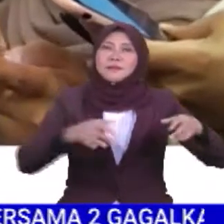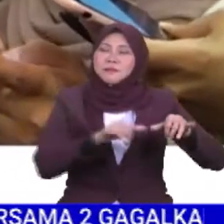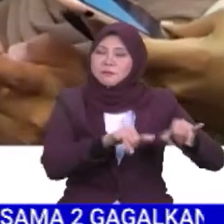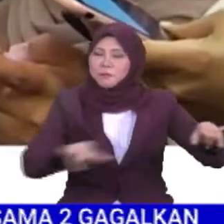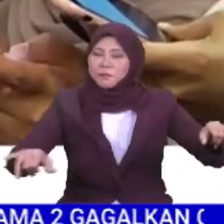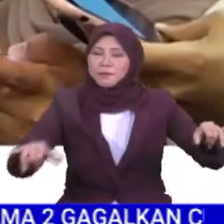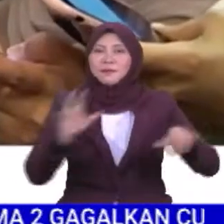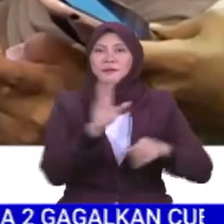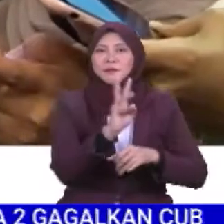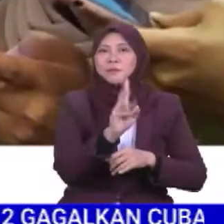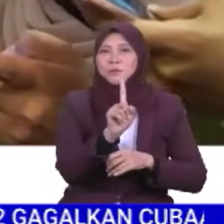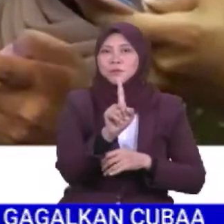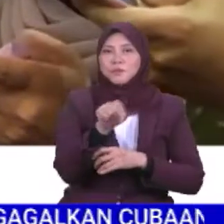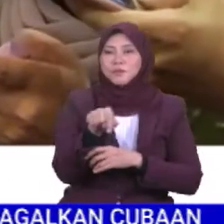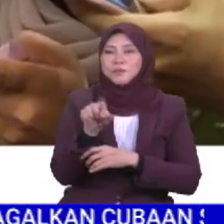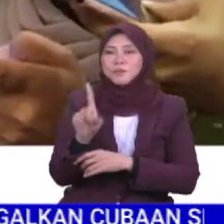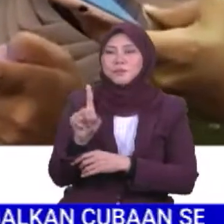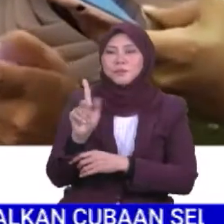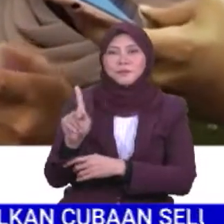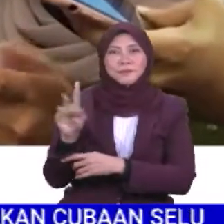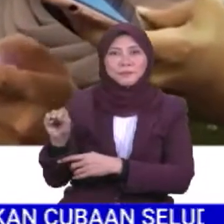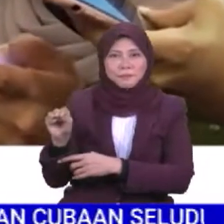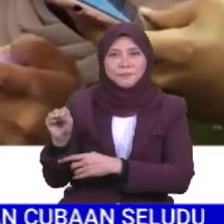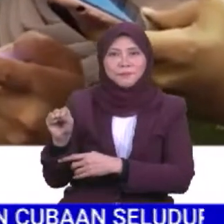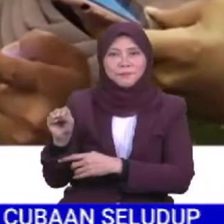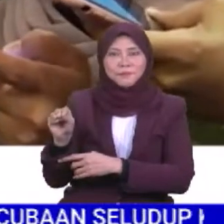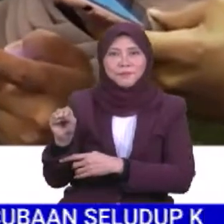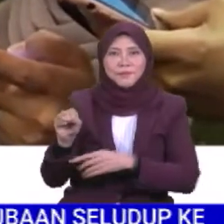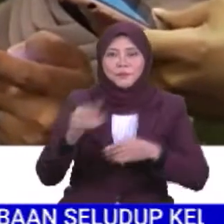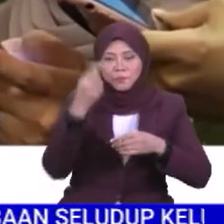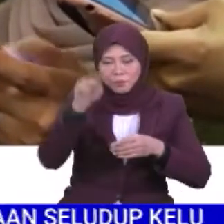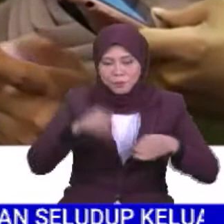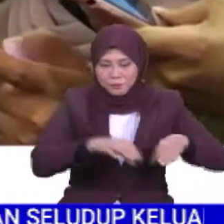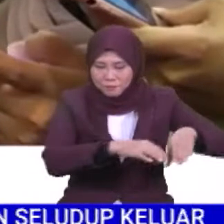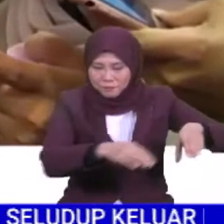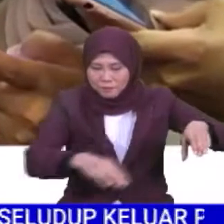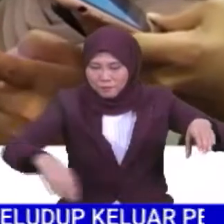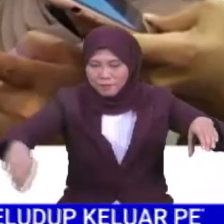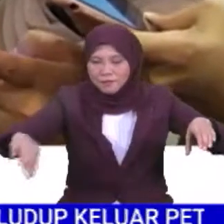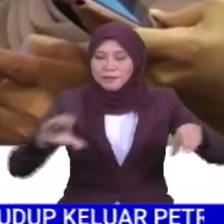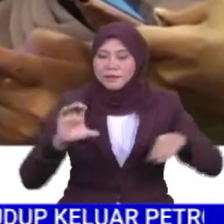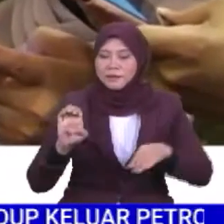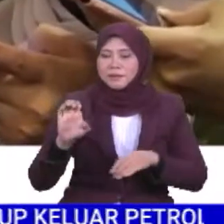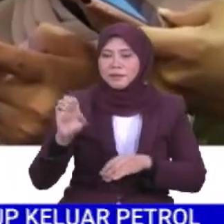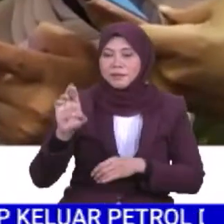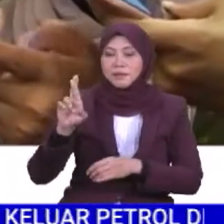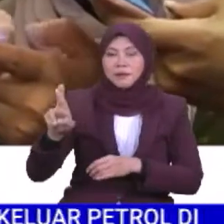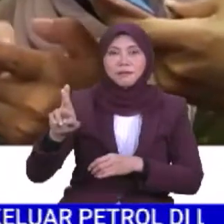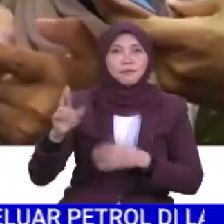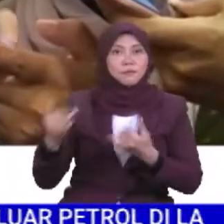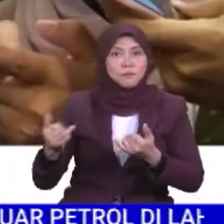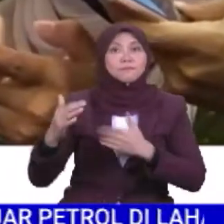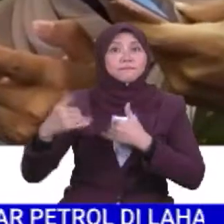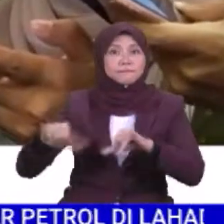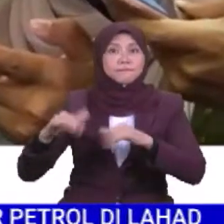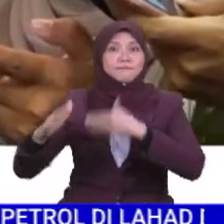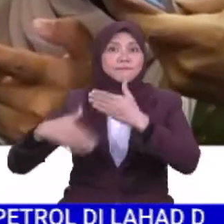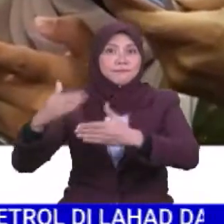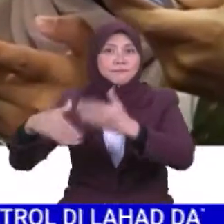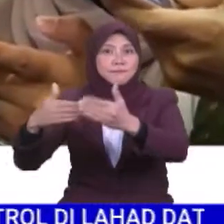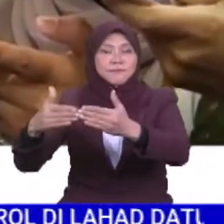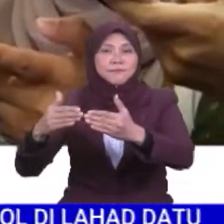lebih Kondang 6120 and1 KM disepanjang lalu Ayesha Reni Kebanyakan yang telah berjalan juga